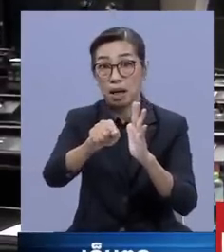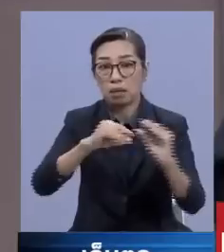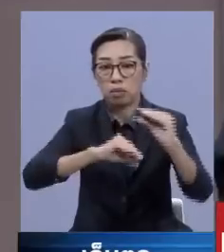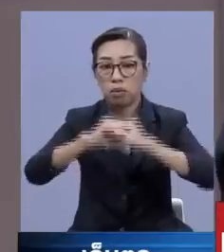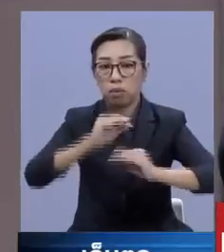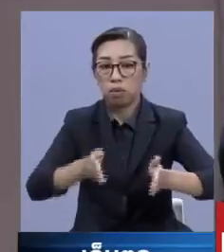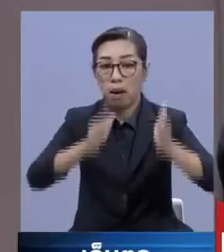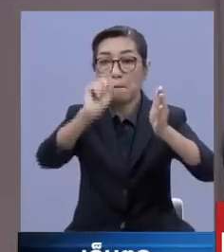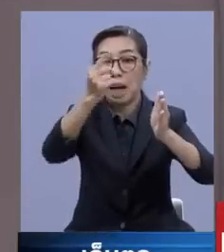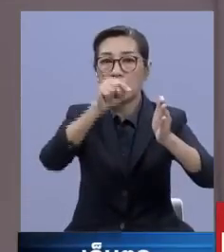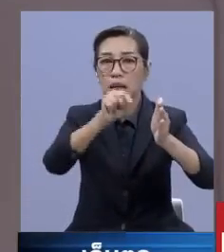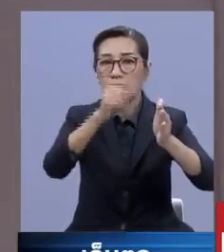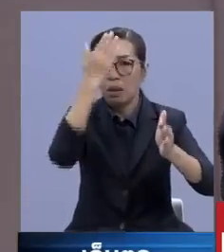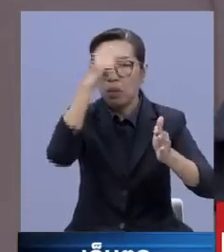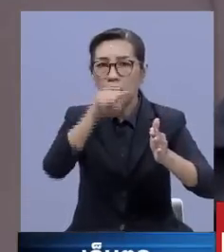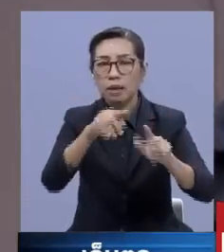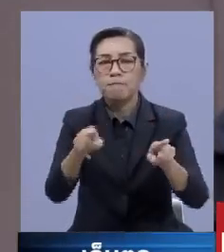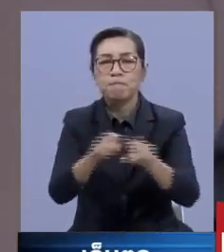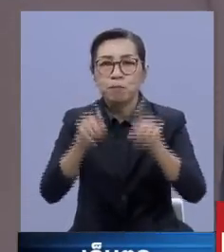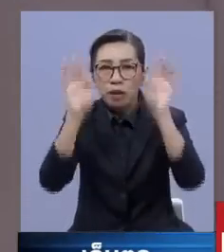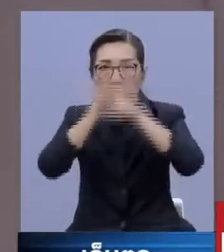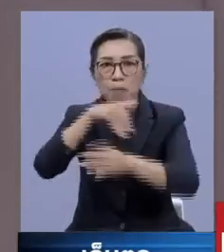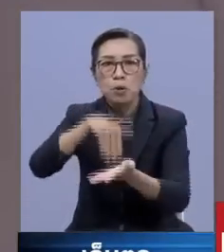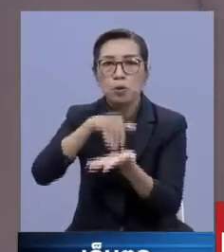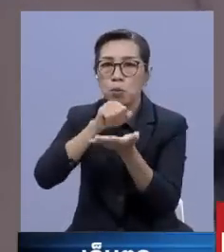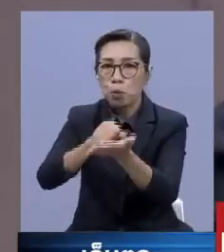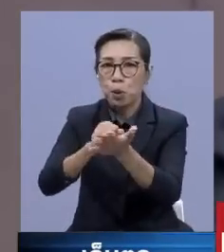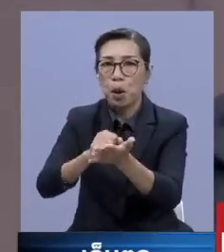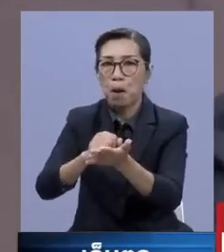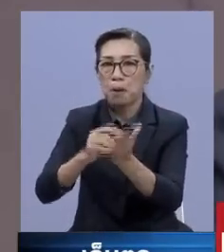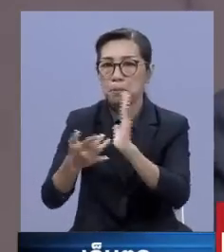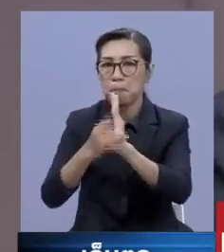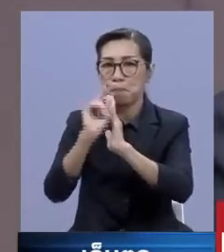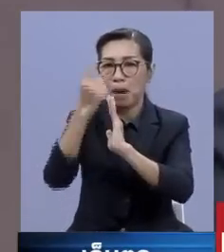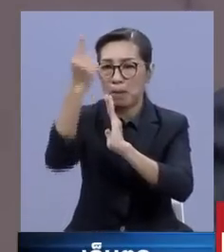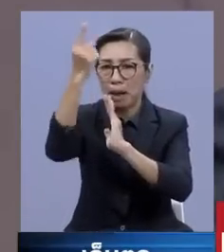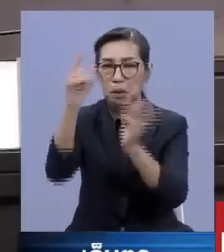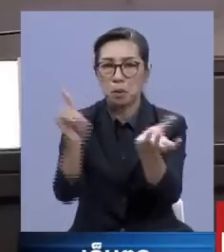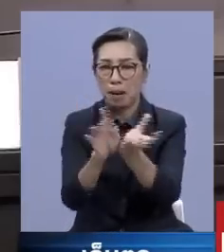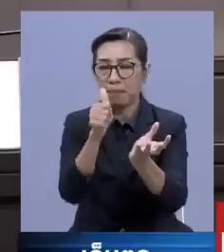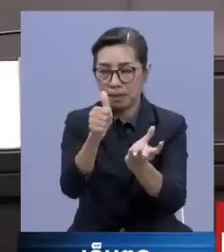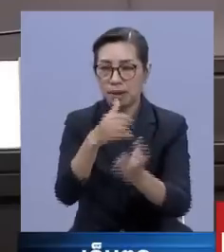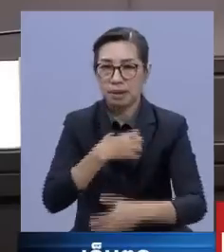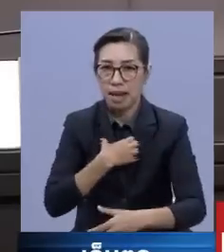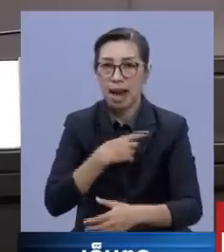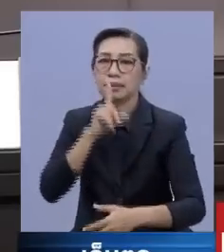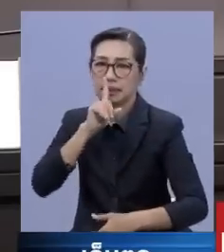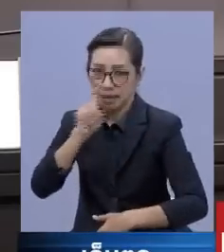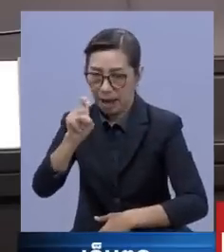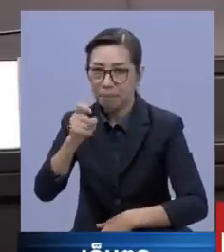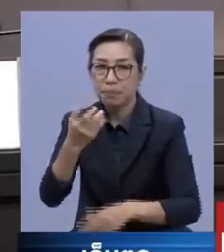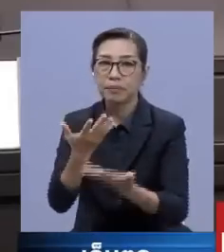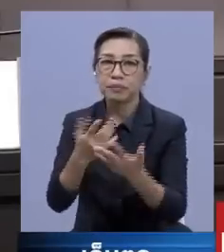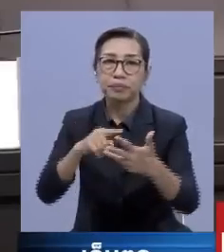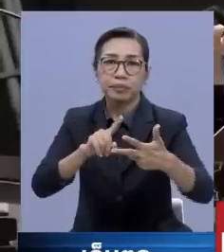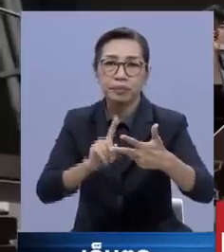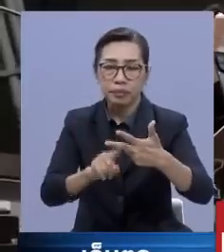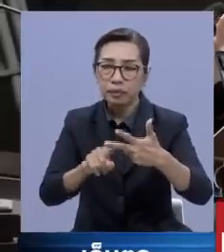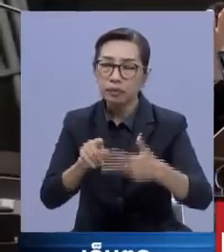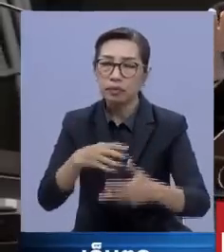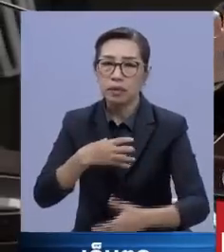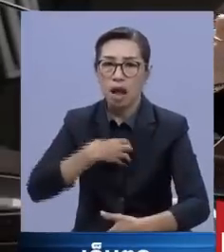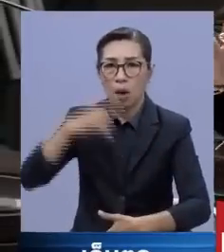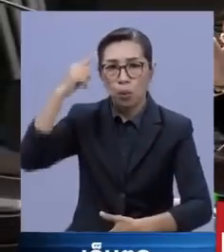พื่อที่จะใช้เป็นพื้นที่การให้บริการที่ทันสมัยและมีประสิทธิภาพค่ะรวมไปถึงจะมีการตั้งกระทู้ถามสดเรื่องของการทรา